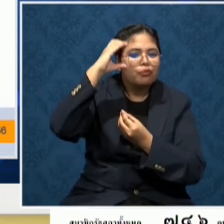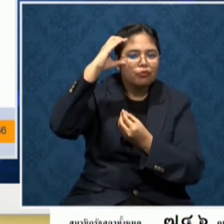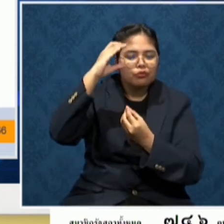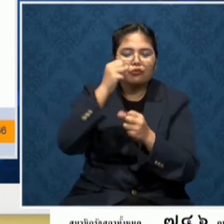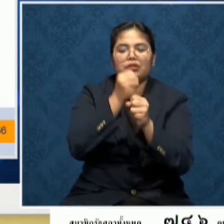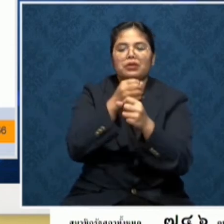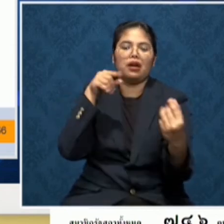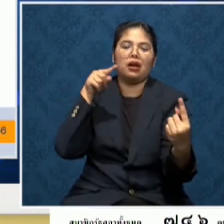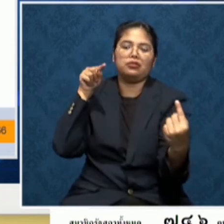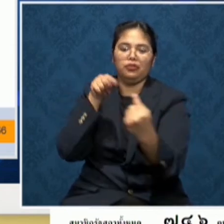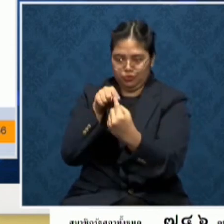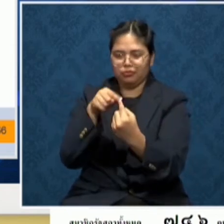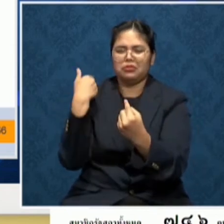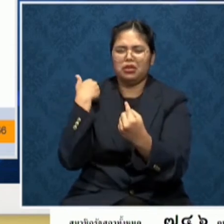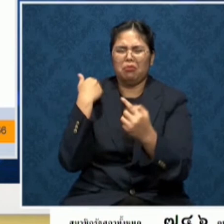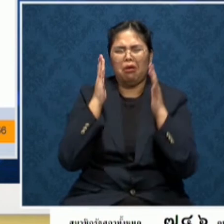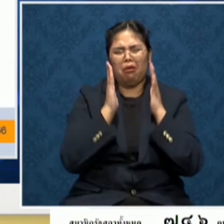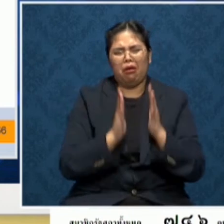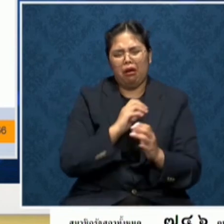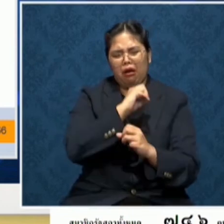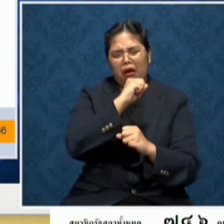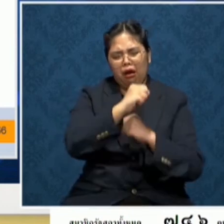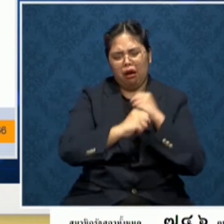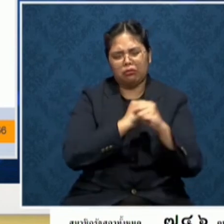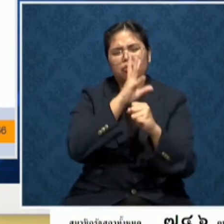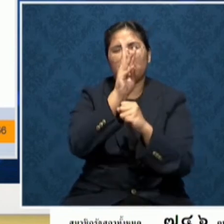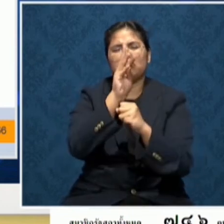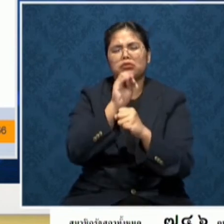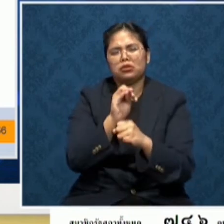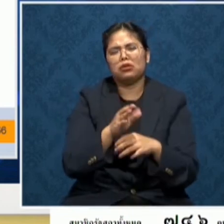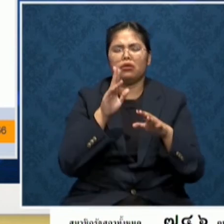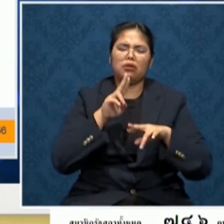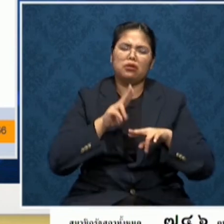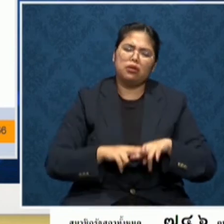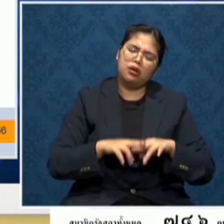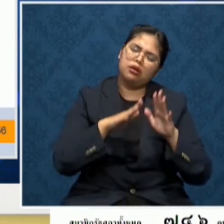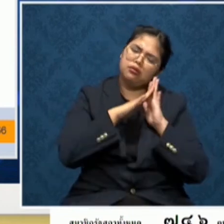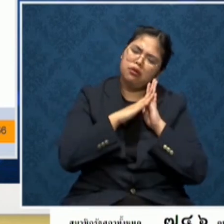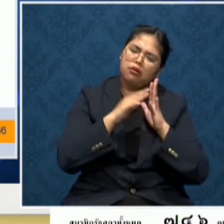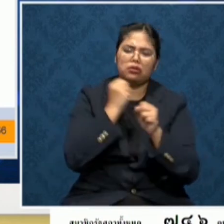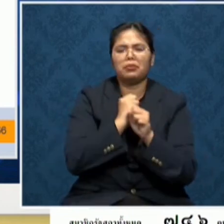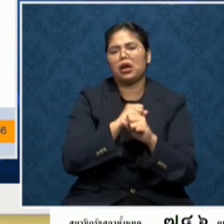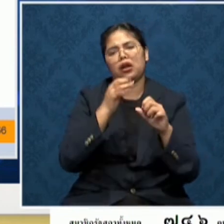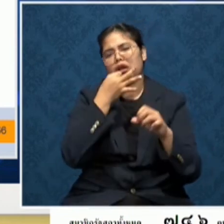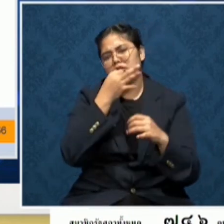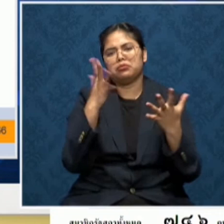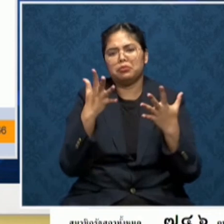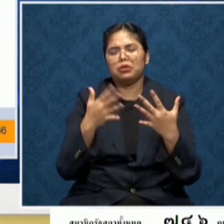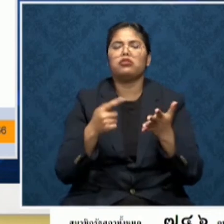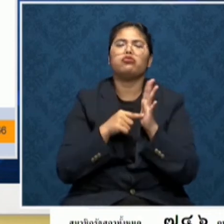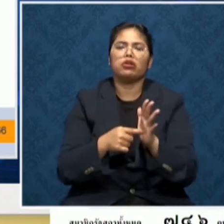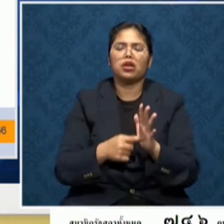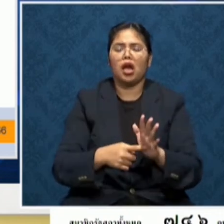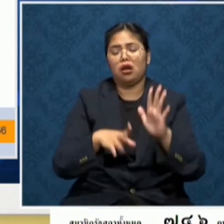ครับไม่ใช่ปล่อยให้คนอายุ60ปีนั่งกินนอนกินหรือไม่มีงานทำตัวอย่างเช่นครูพยาบาลเป็น